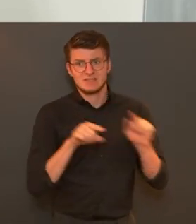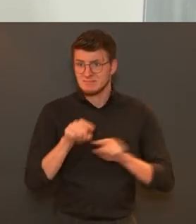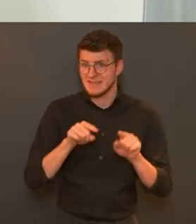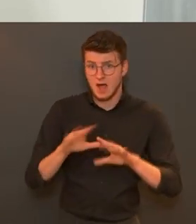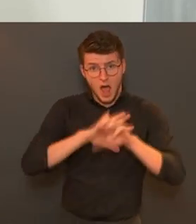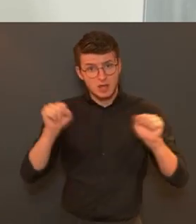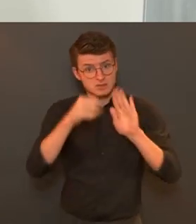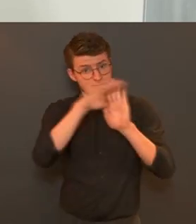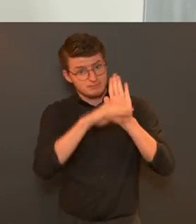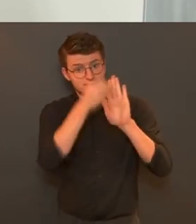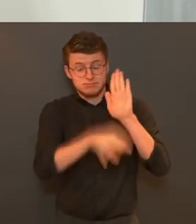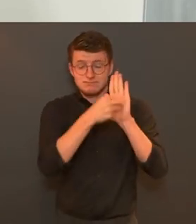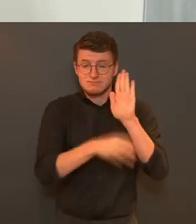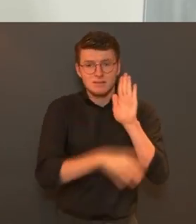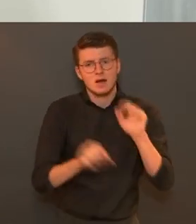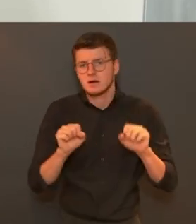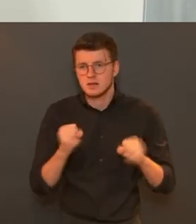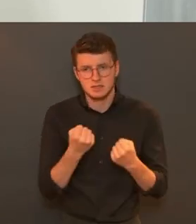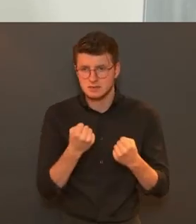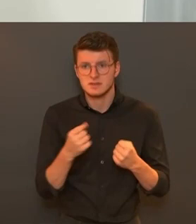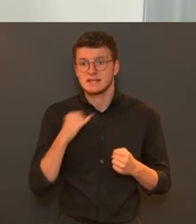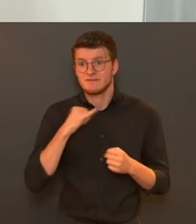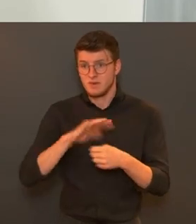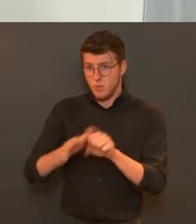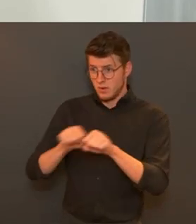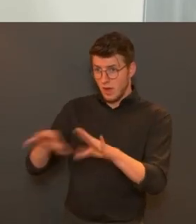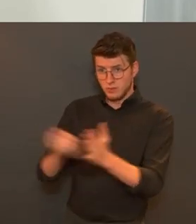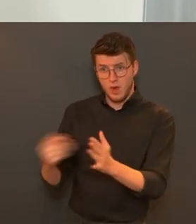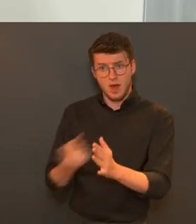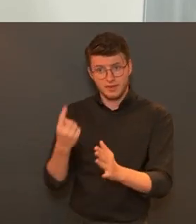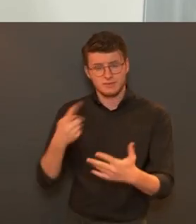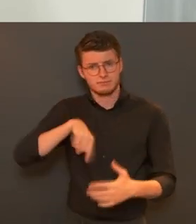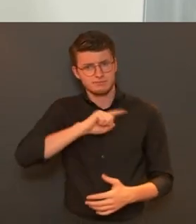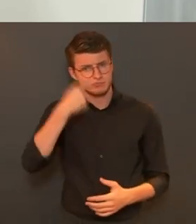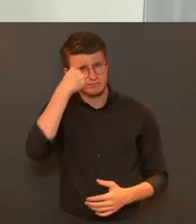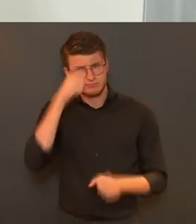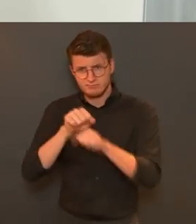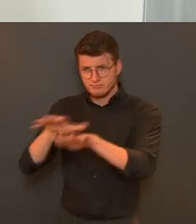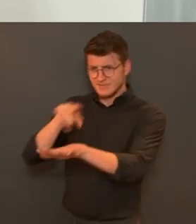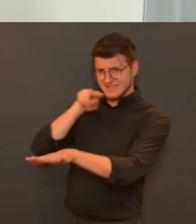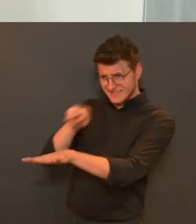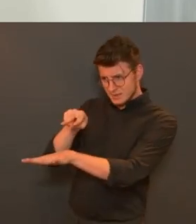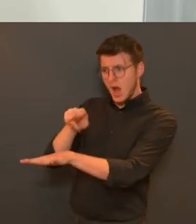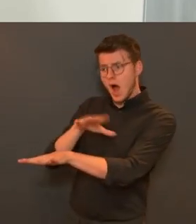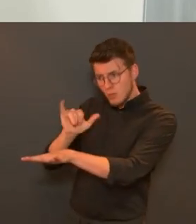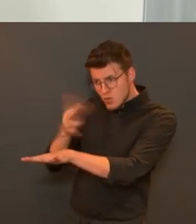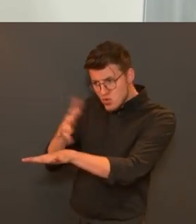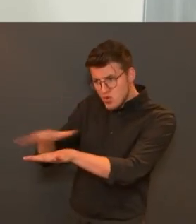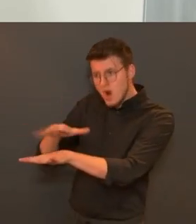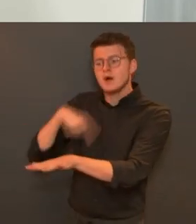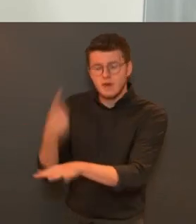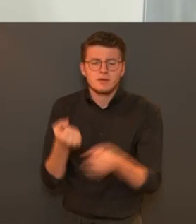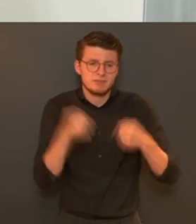encore. Nous ne pouvons pas faire comme s'il n'y avait pas de virus et pas d'évolution